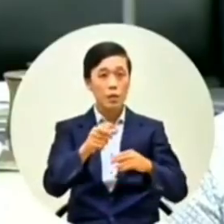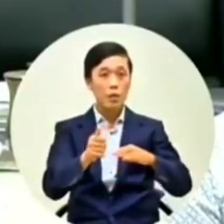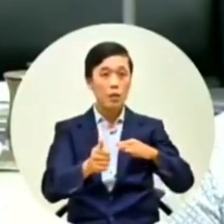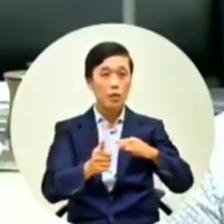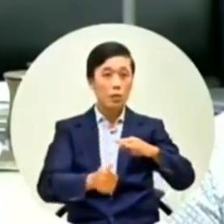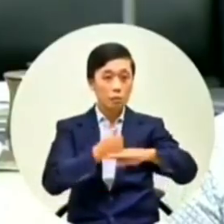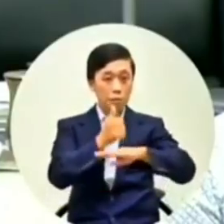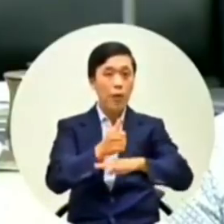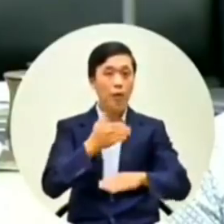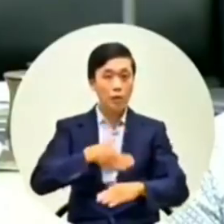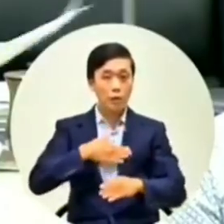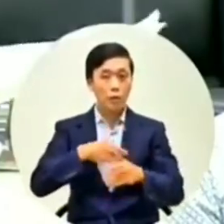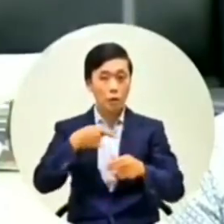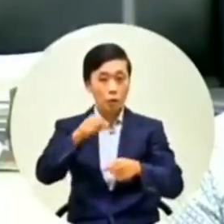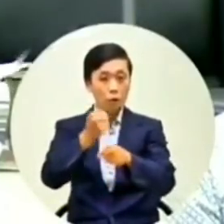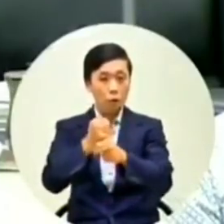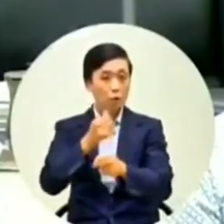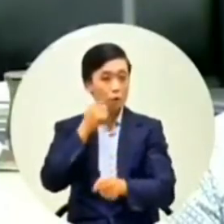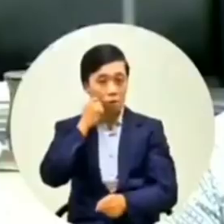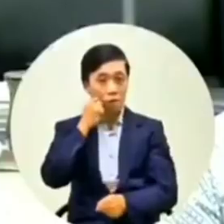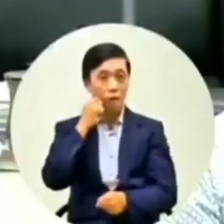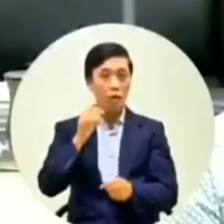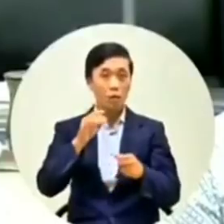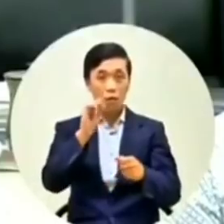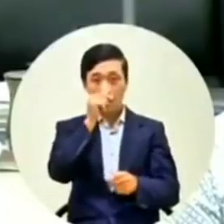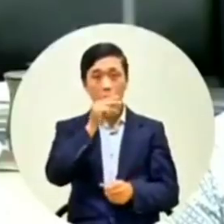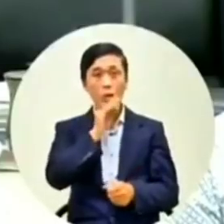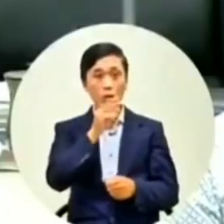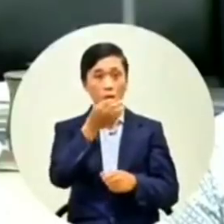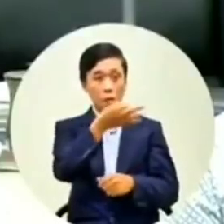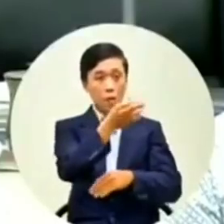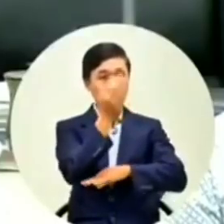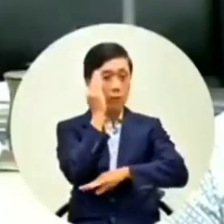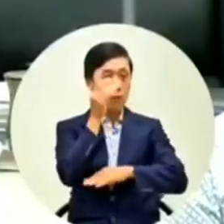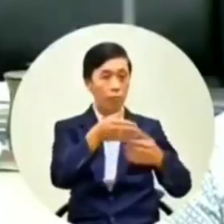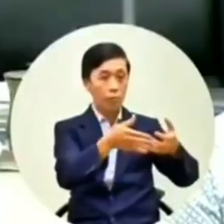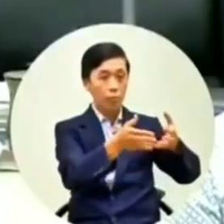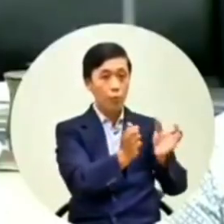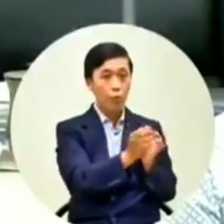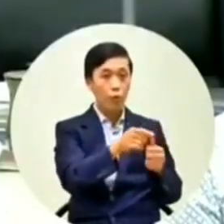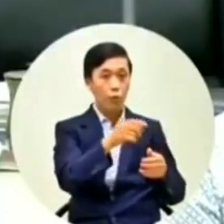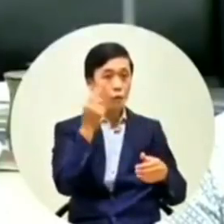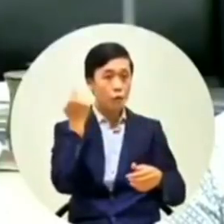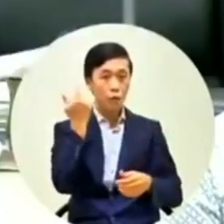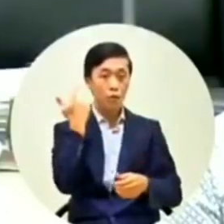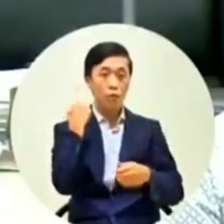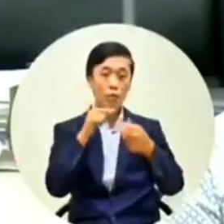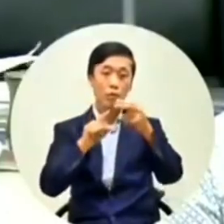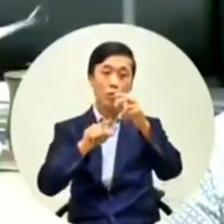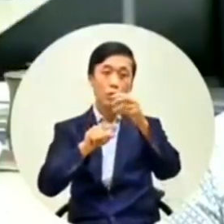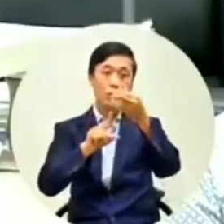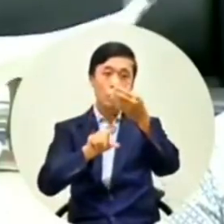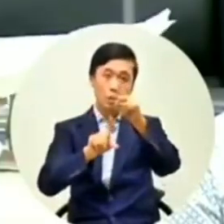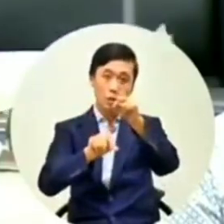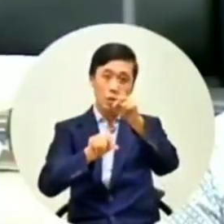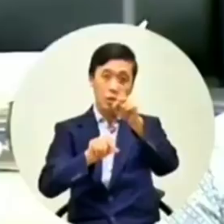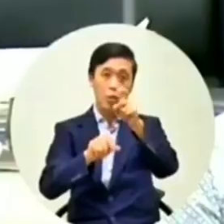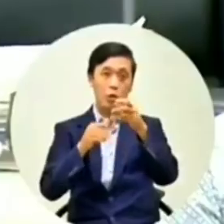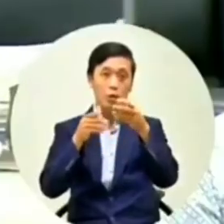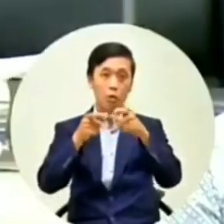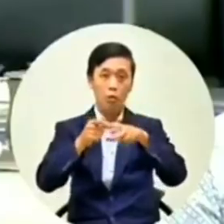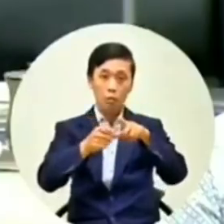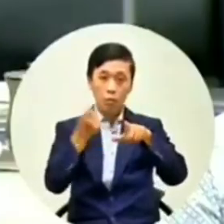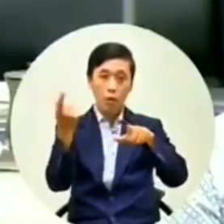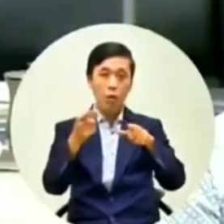难。尤其呢是我们财政部，你看上个月才公布了我们这个所谓的我们6都的这个负债